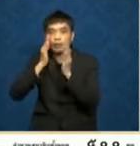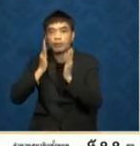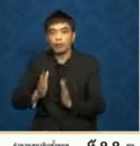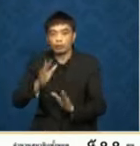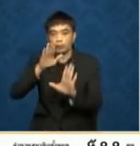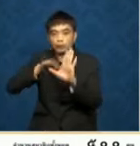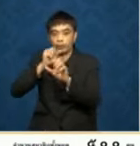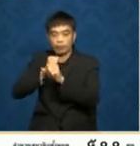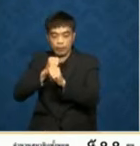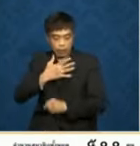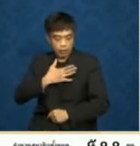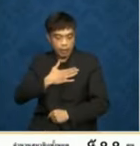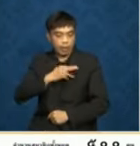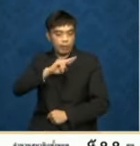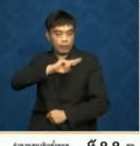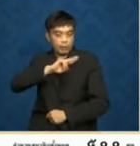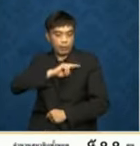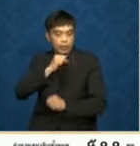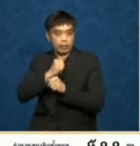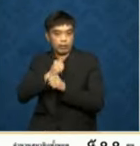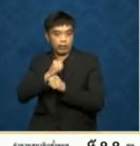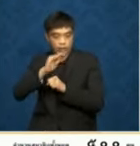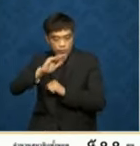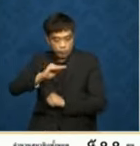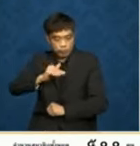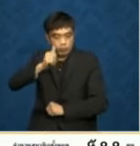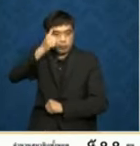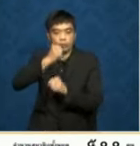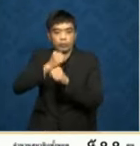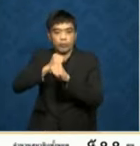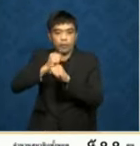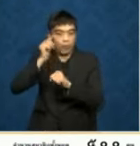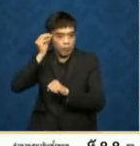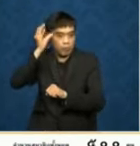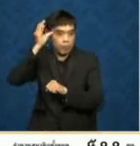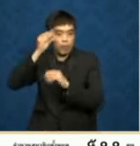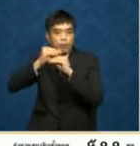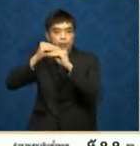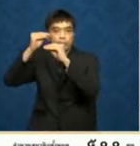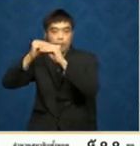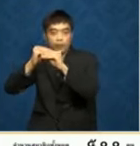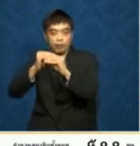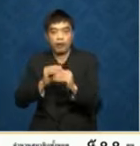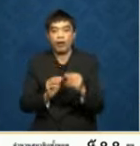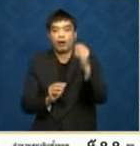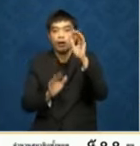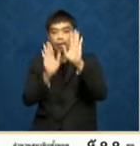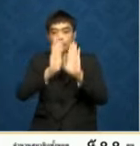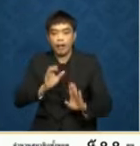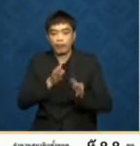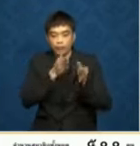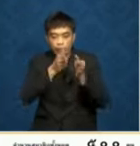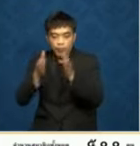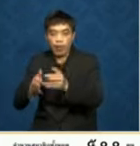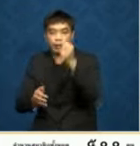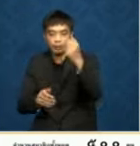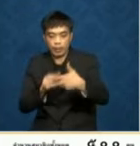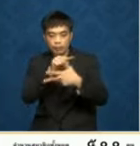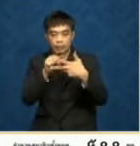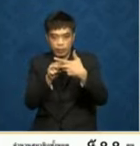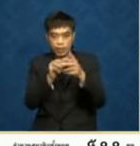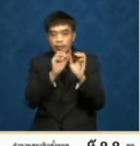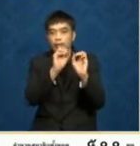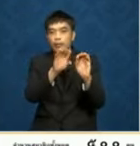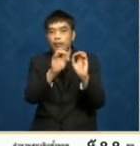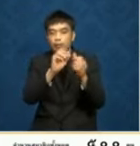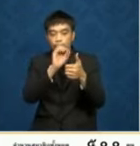RESKIL ของตวเองก็สามารถที่จะมาทำผ่านระบบทั้ง 3 ด้านที่พวกเราพรัภูมใจไย ได้นําเสนอไปในวัี้ได